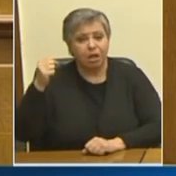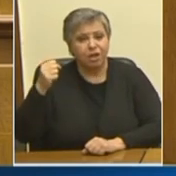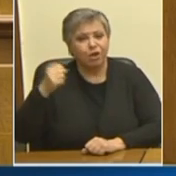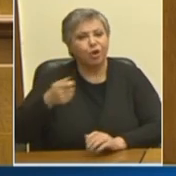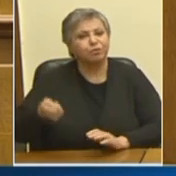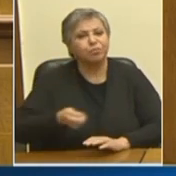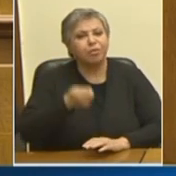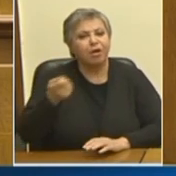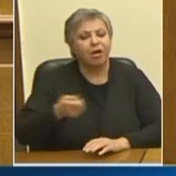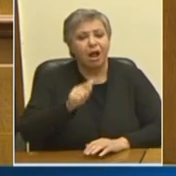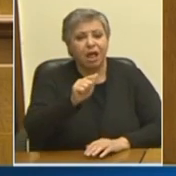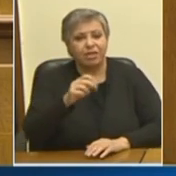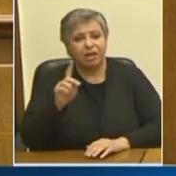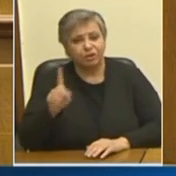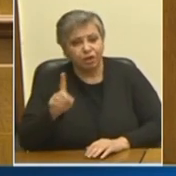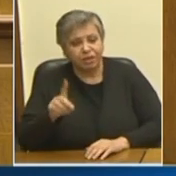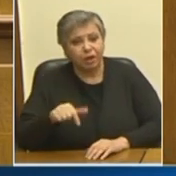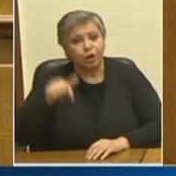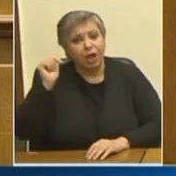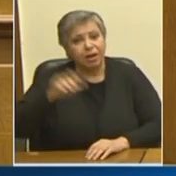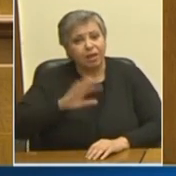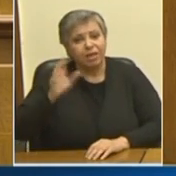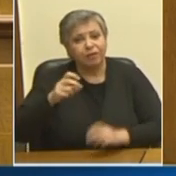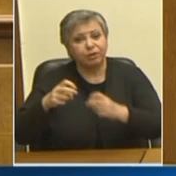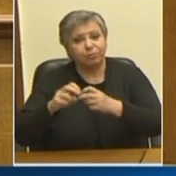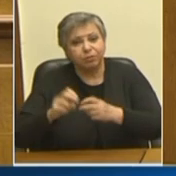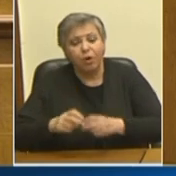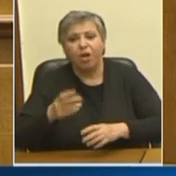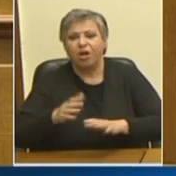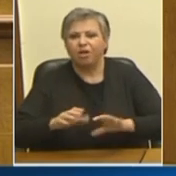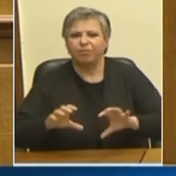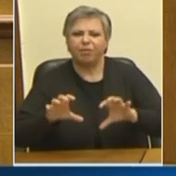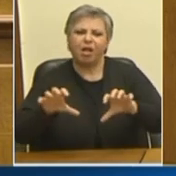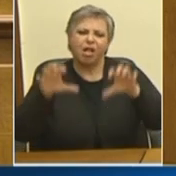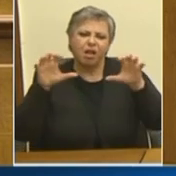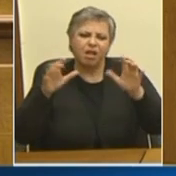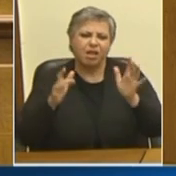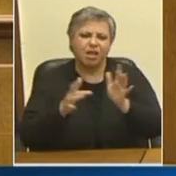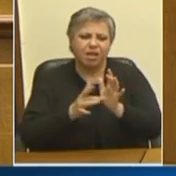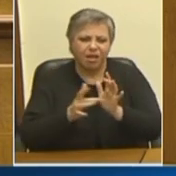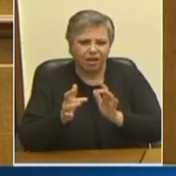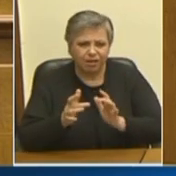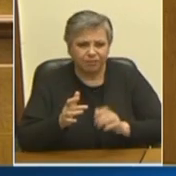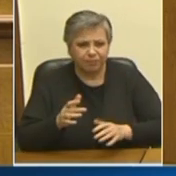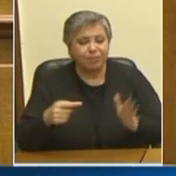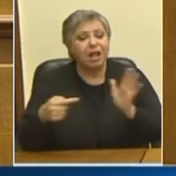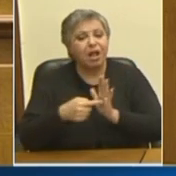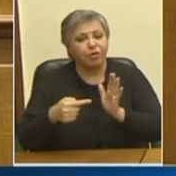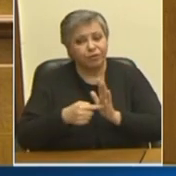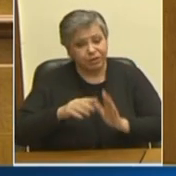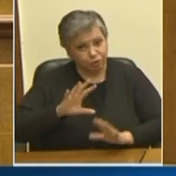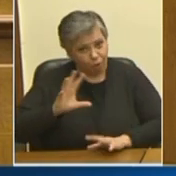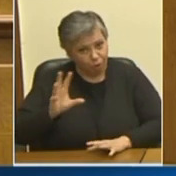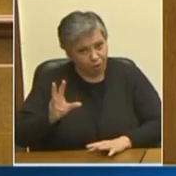στην ίδια μοίρα με τους Μορμόνους και με τους Ιαχωβάδες. Δεν καταλαβαίνω